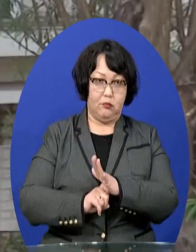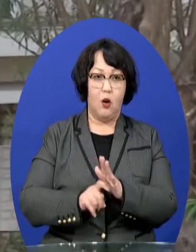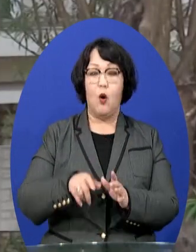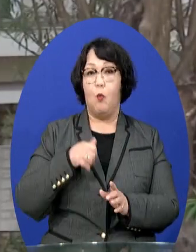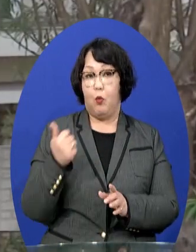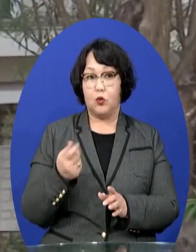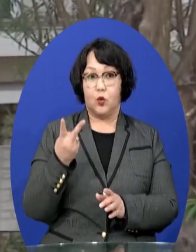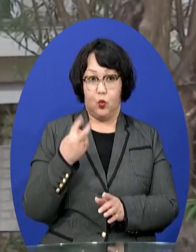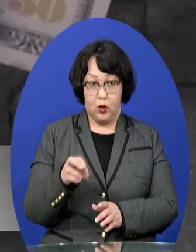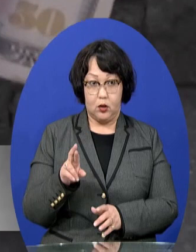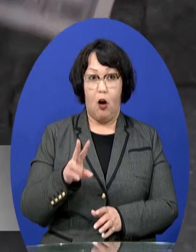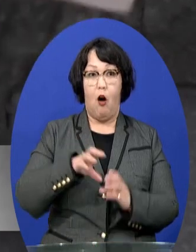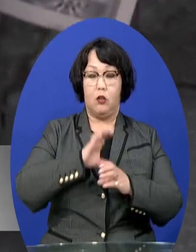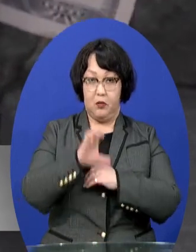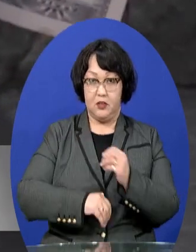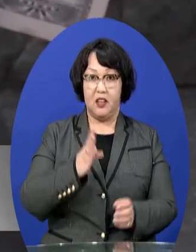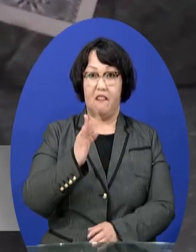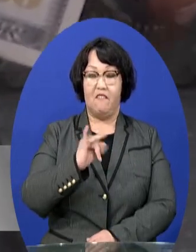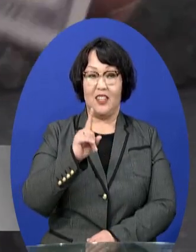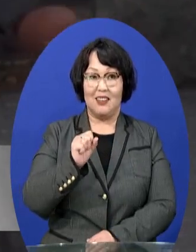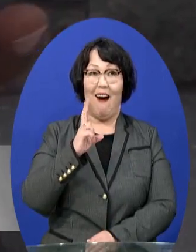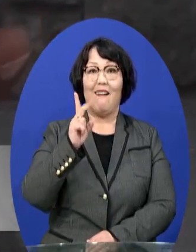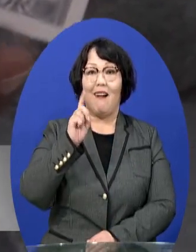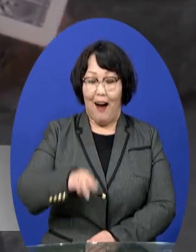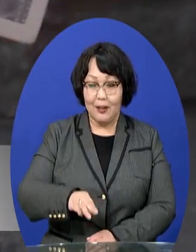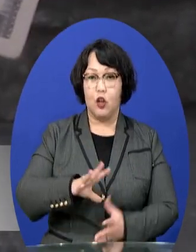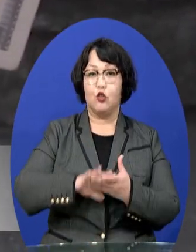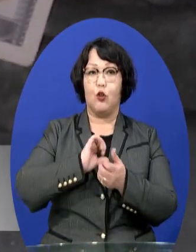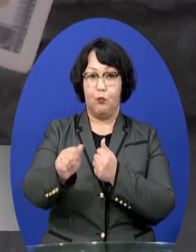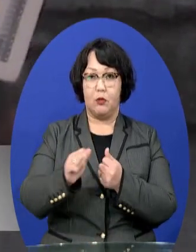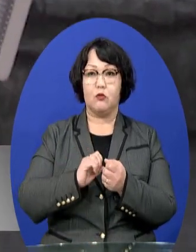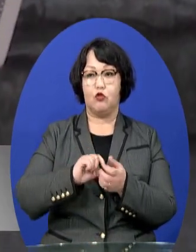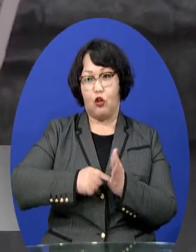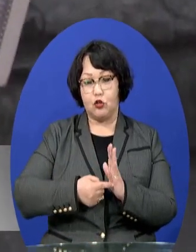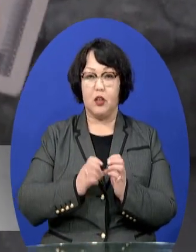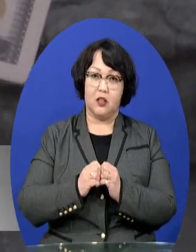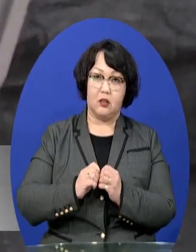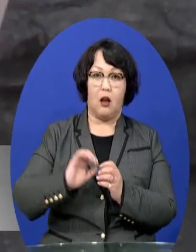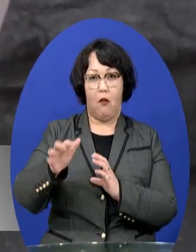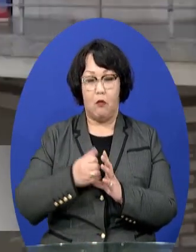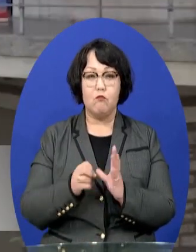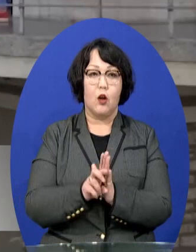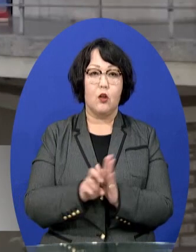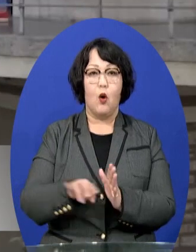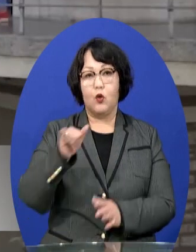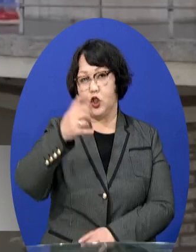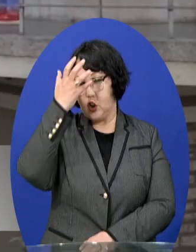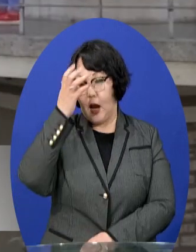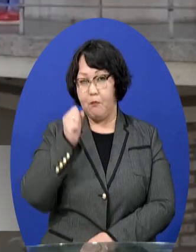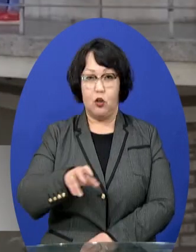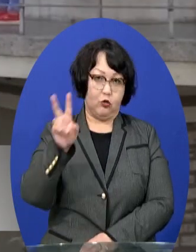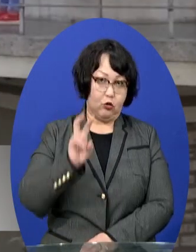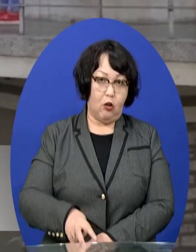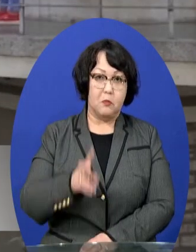бусад тохиолдолд олон улсын виза картаар гүйлгээ хийж төлбөр төлж болох юм байна. Тус улсын ирэх баригчид Америк долларын